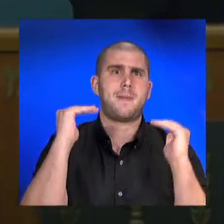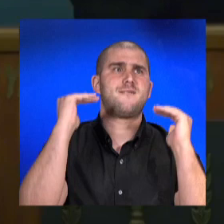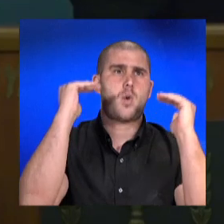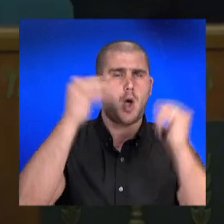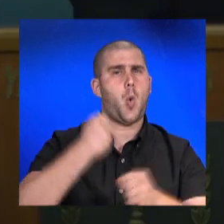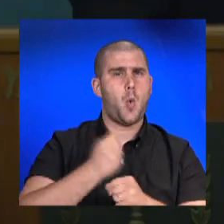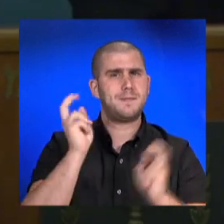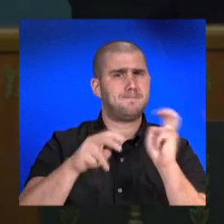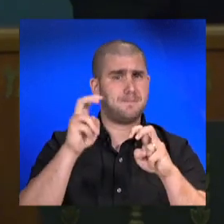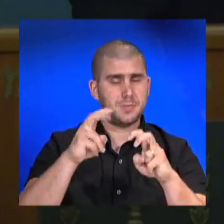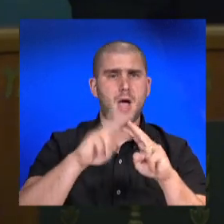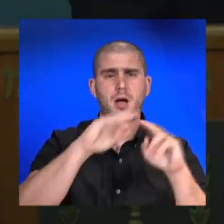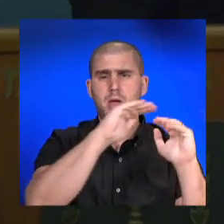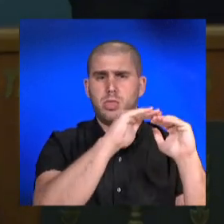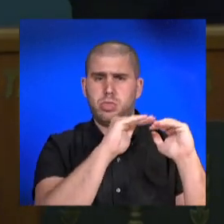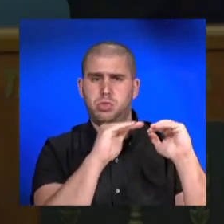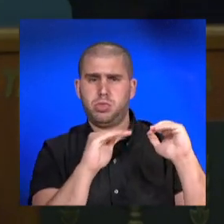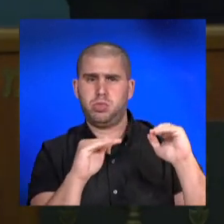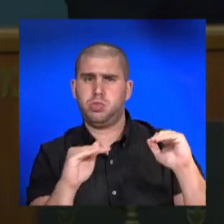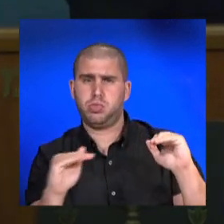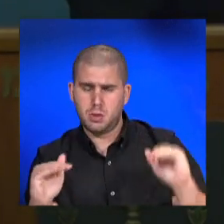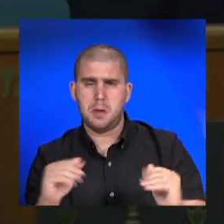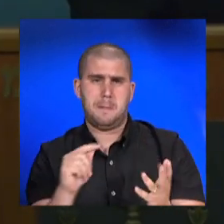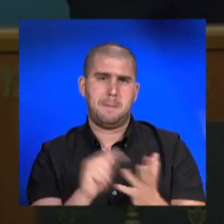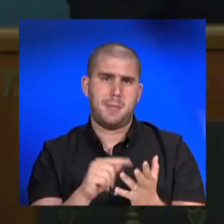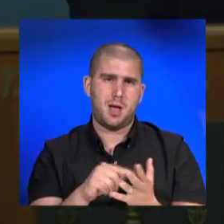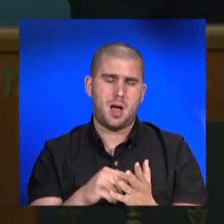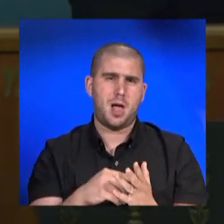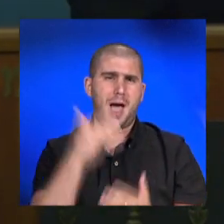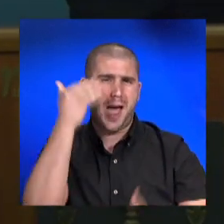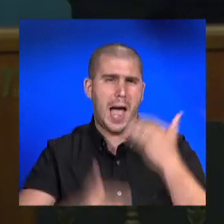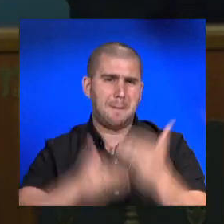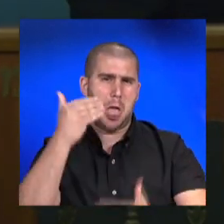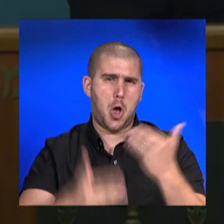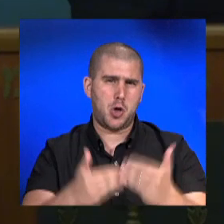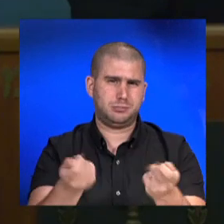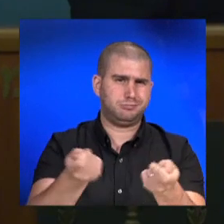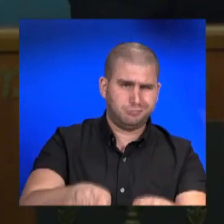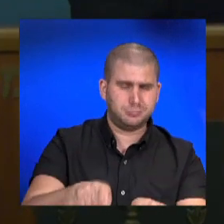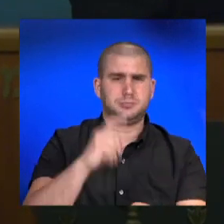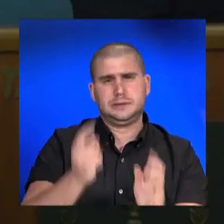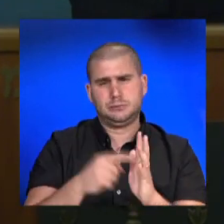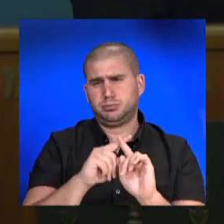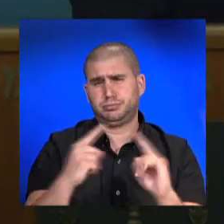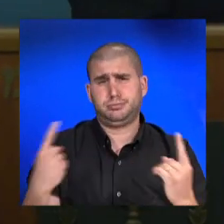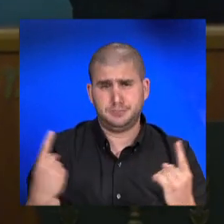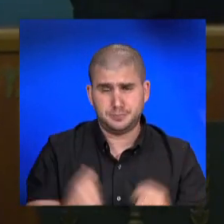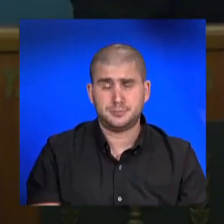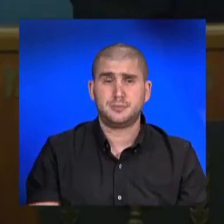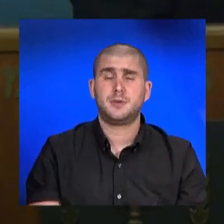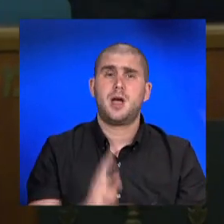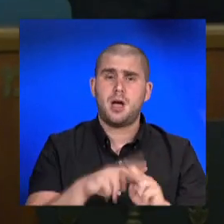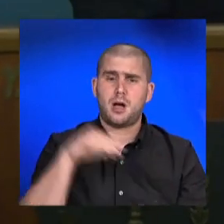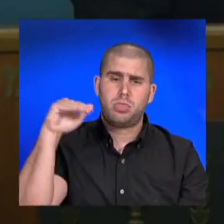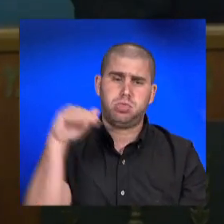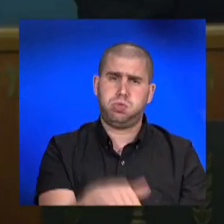בחזרה כתוצאה מכל ההגבלות שעשינו ומסיבות אחרות, צונחים למטה לכמעט נחיתה